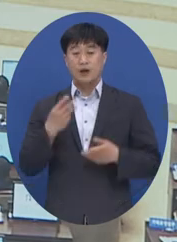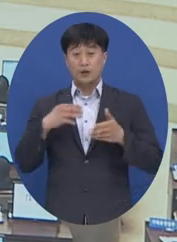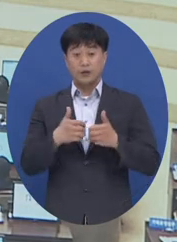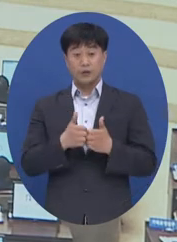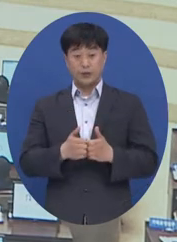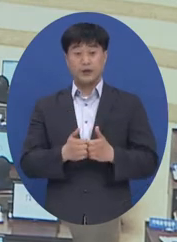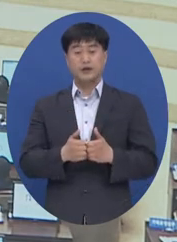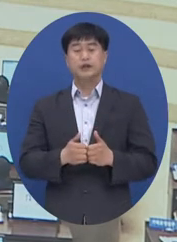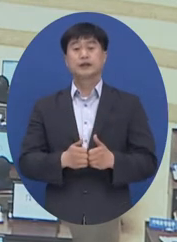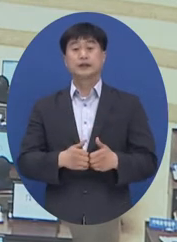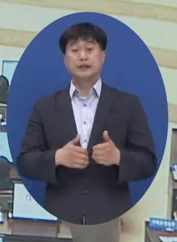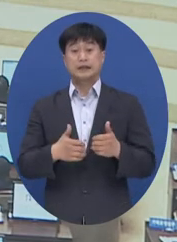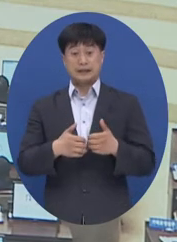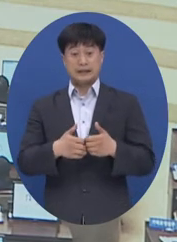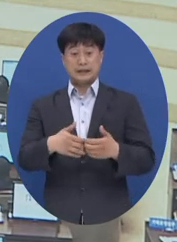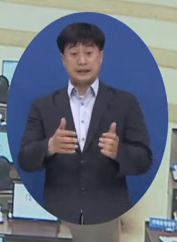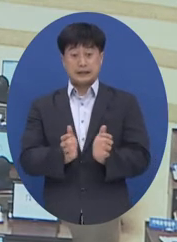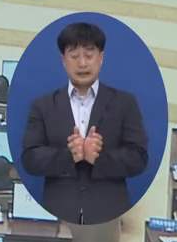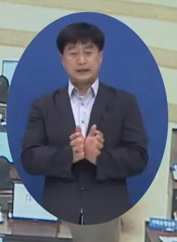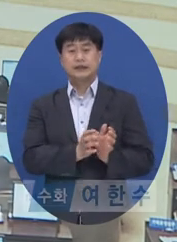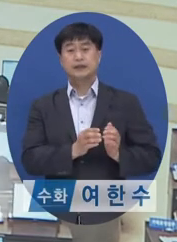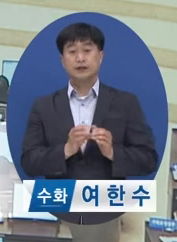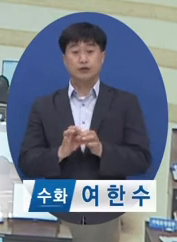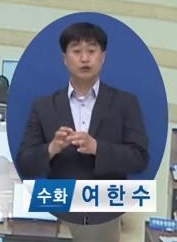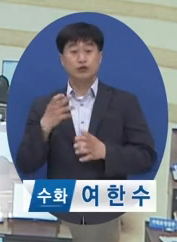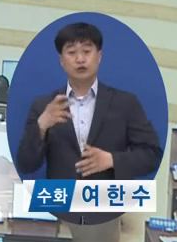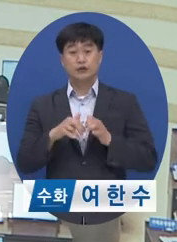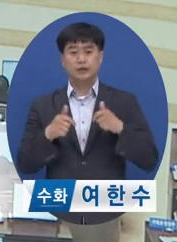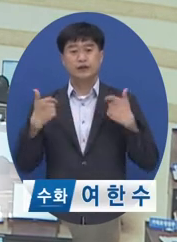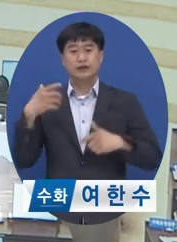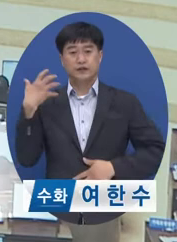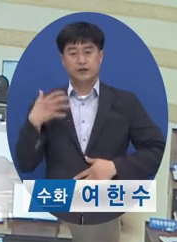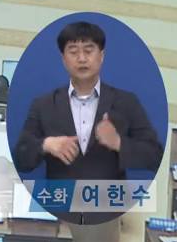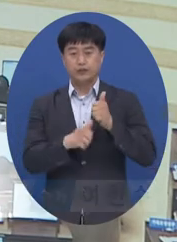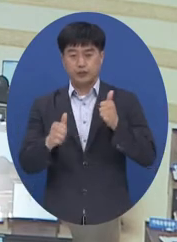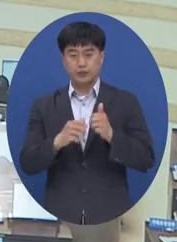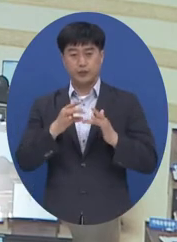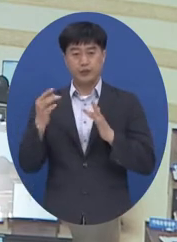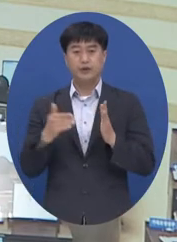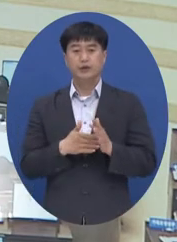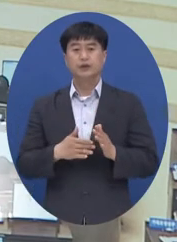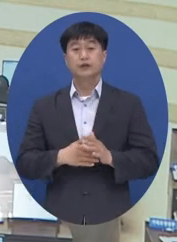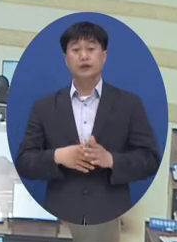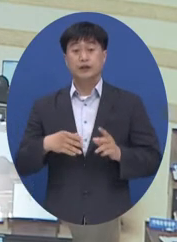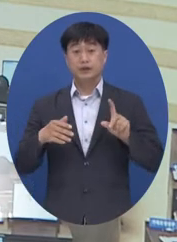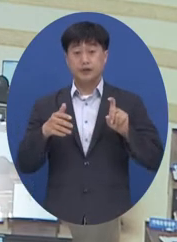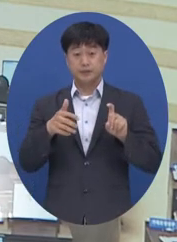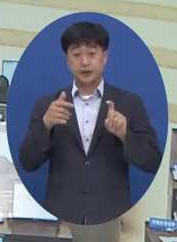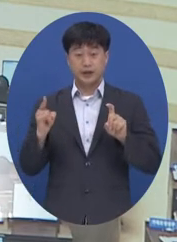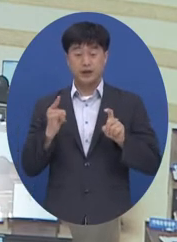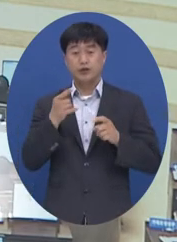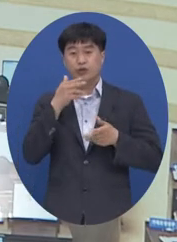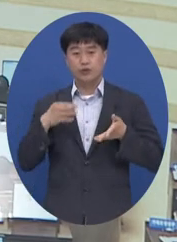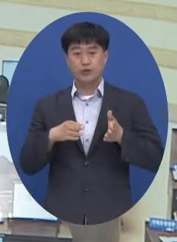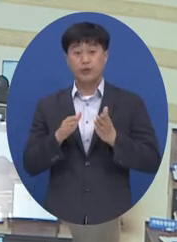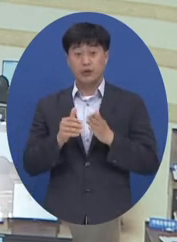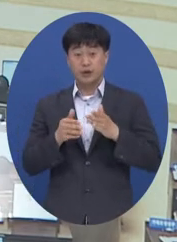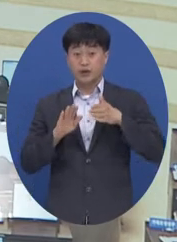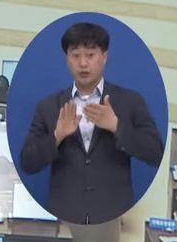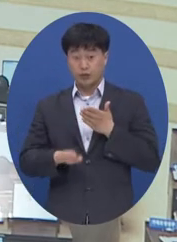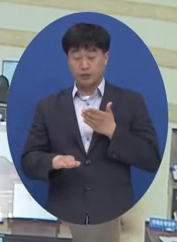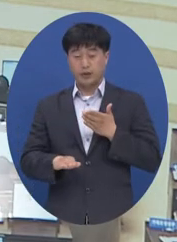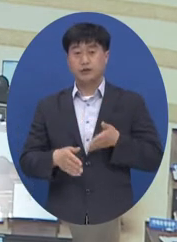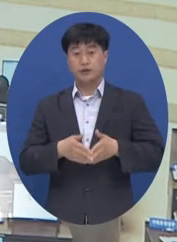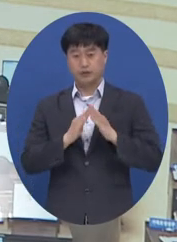경기도의회 과 의장단 에 이어 12명 의상 위원장을 선출해 씁니다 이로써 제 10대 경기 도입해 후반기 원구성